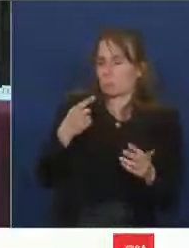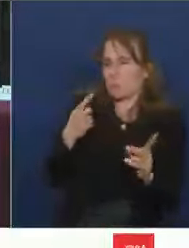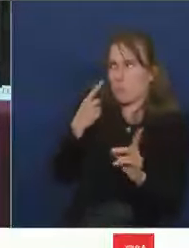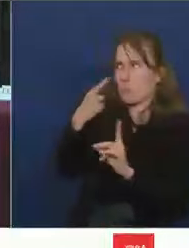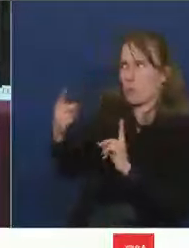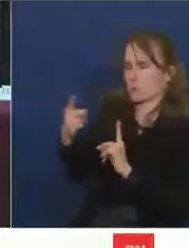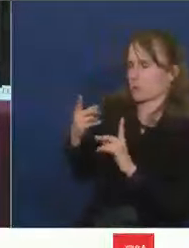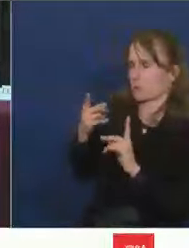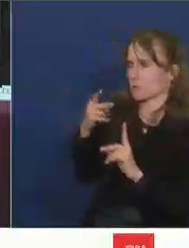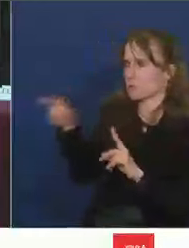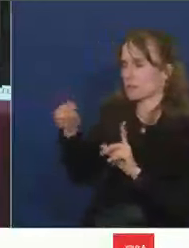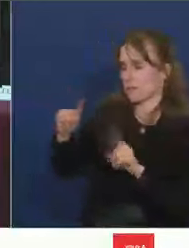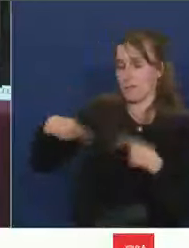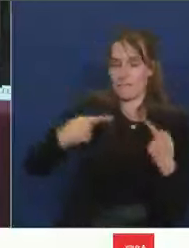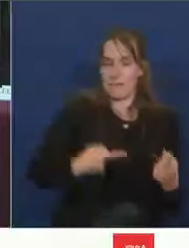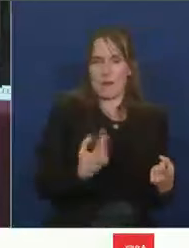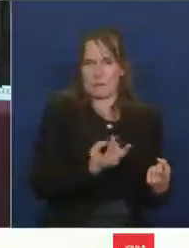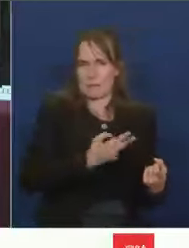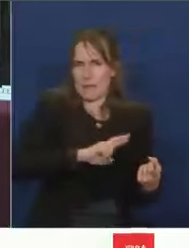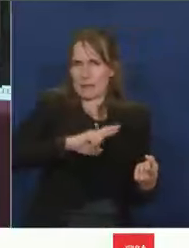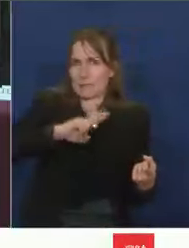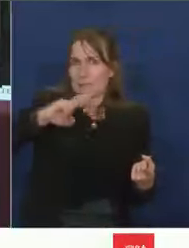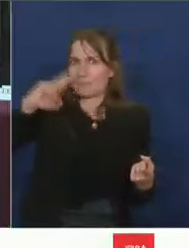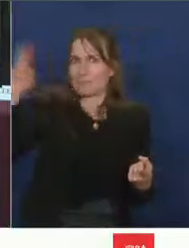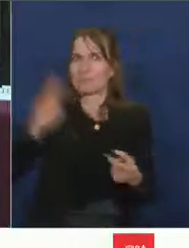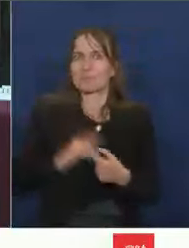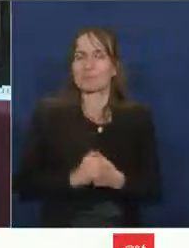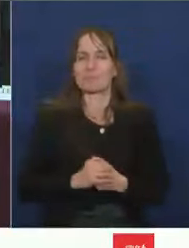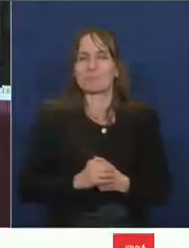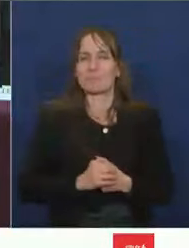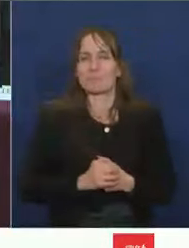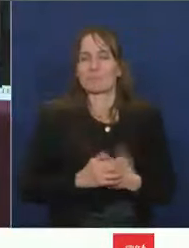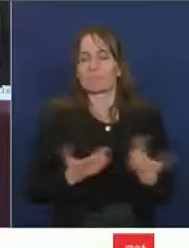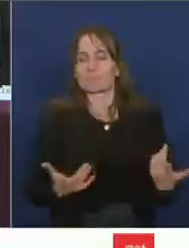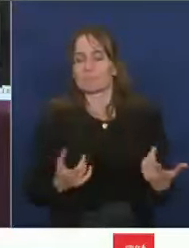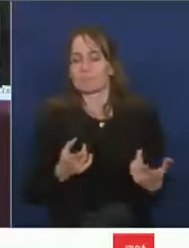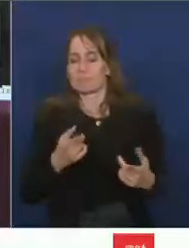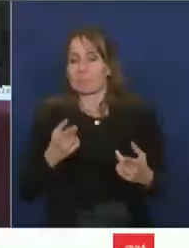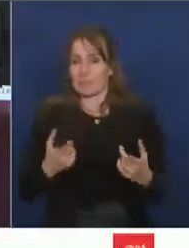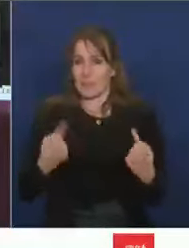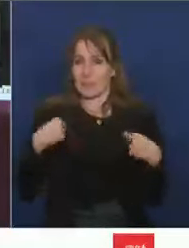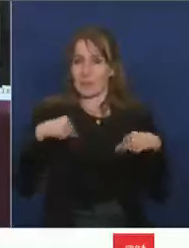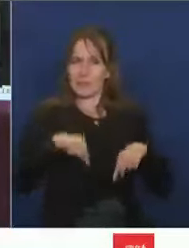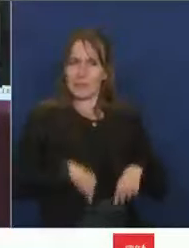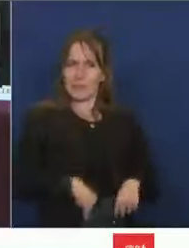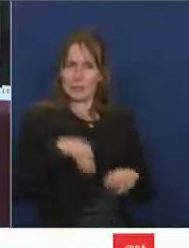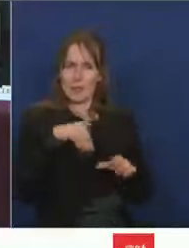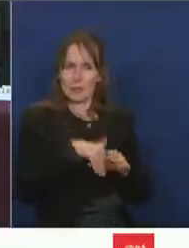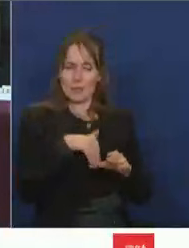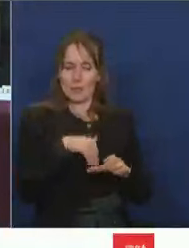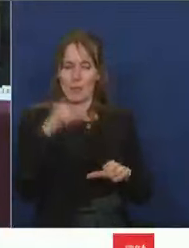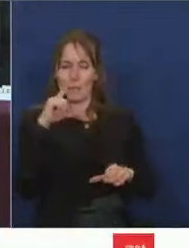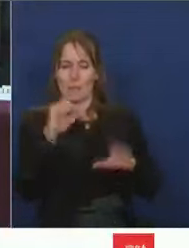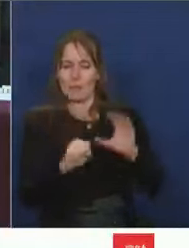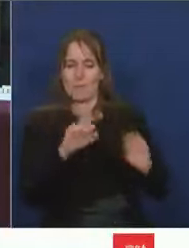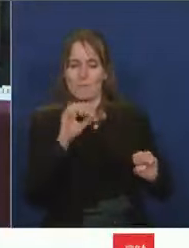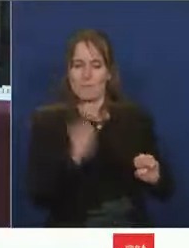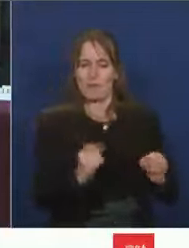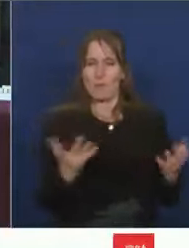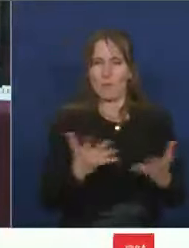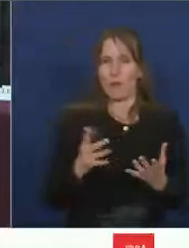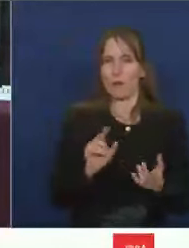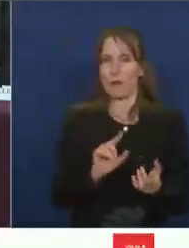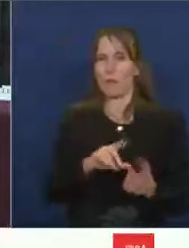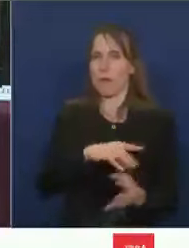du square parmi, je cite, les points de deal répertoriés par le ministre de l'Intérieur, que la